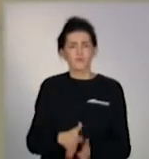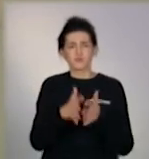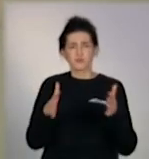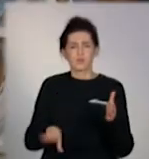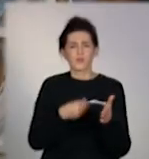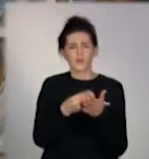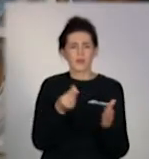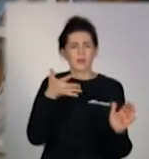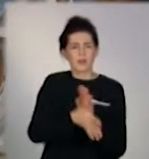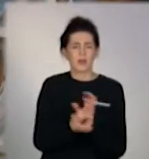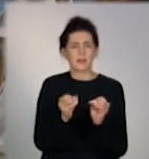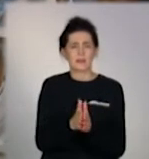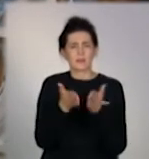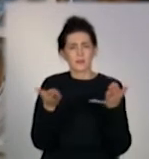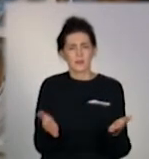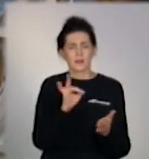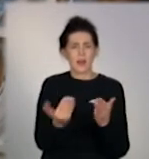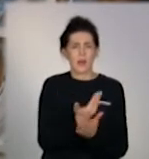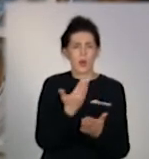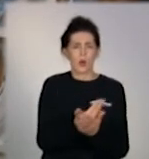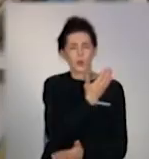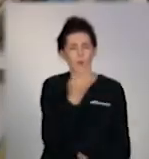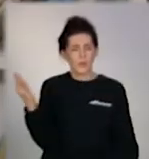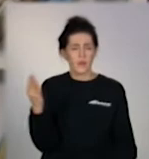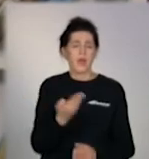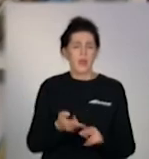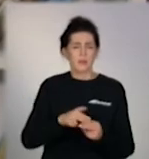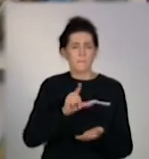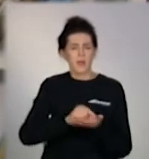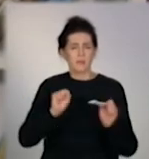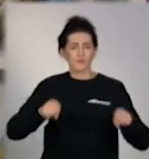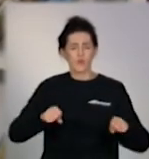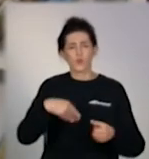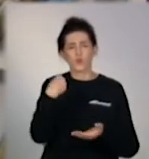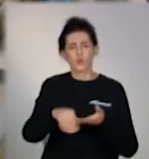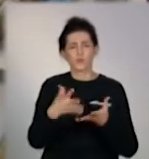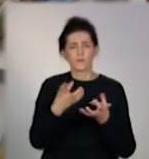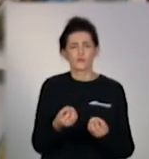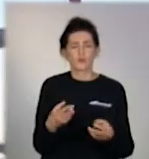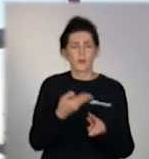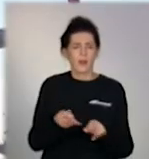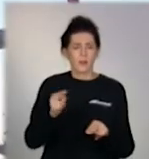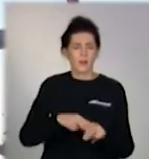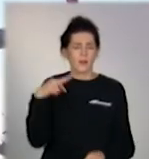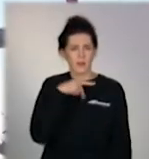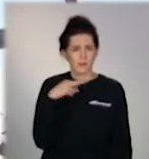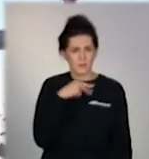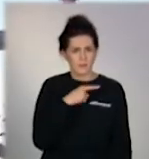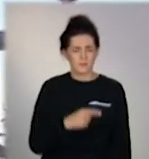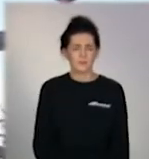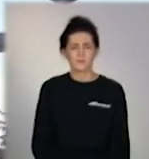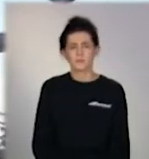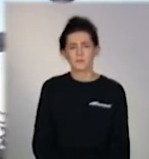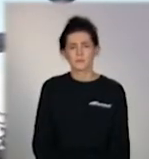громадян витрачають на книги та кіно. А незабаром пенсіонери зможуть купляти за ковідну тисячу ще й ліки.